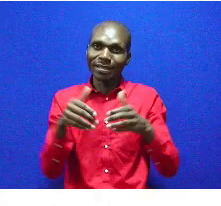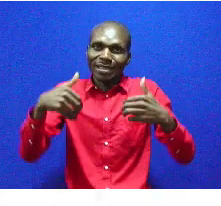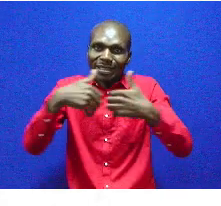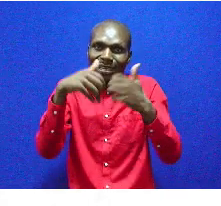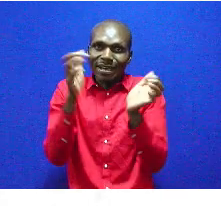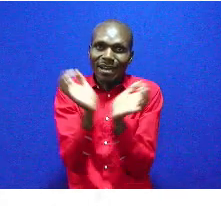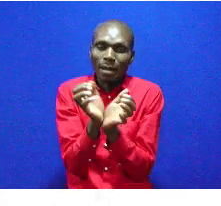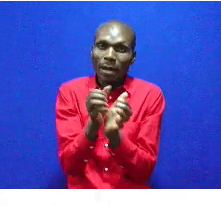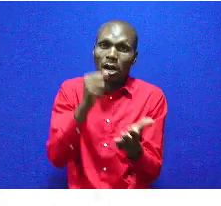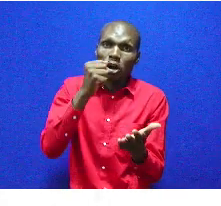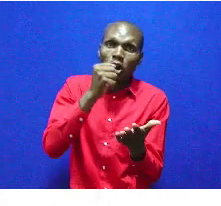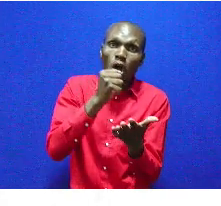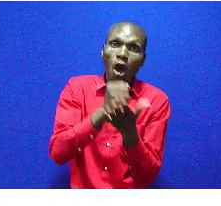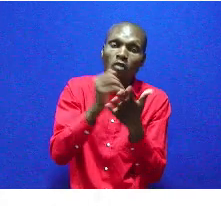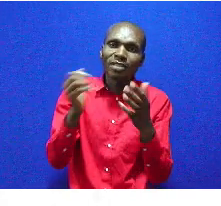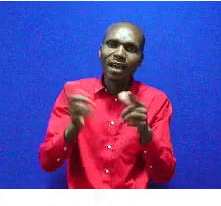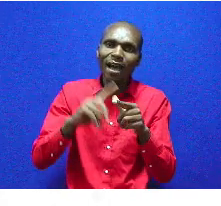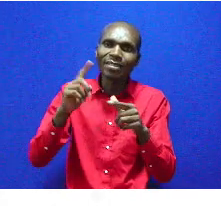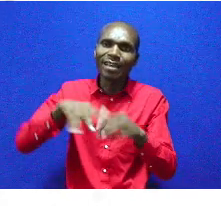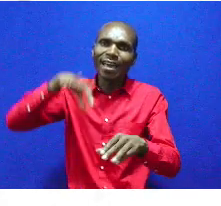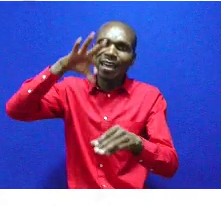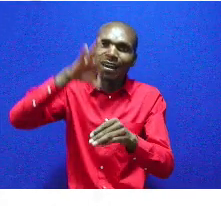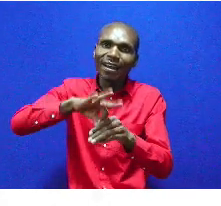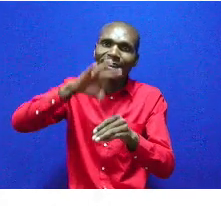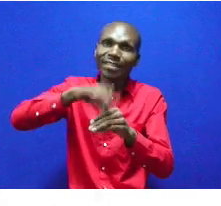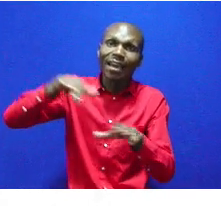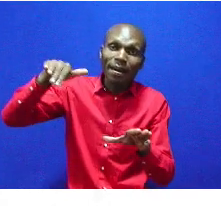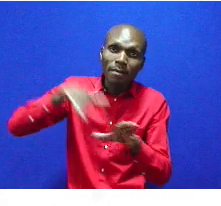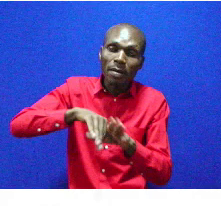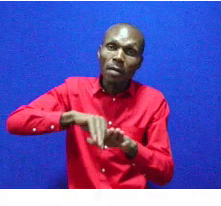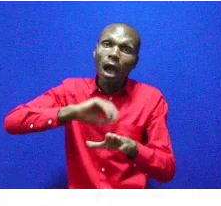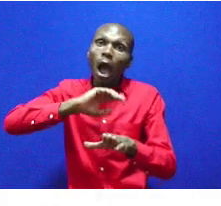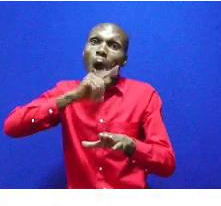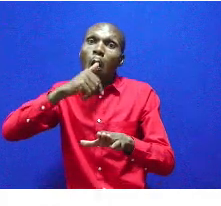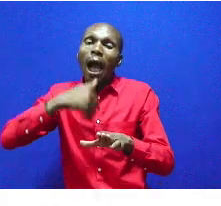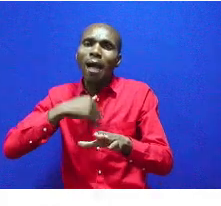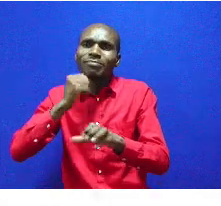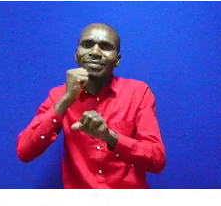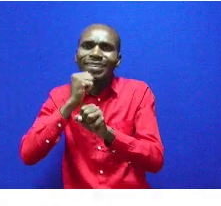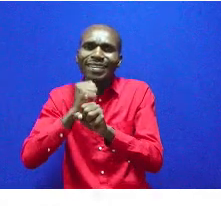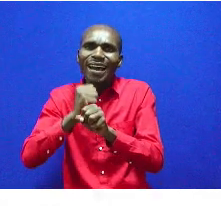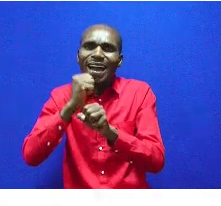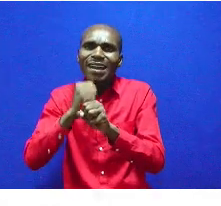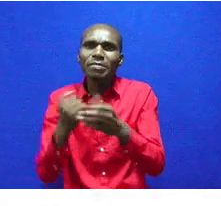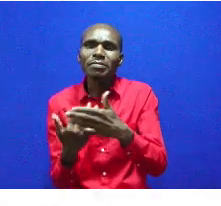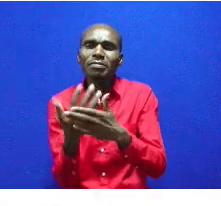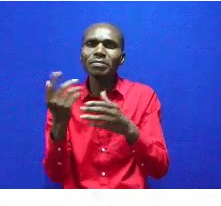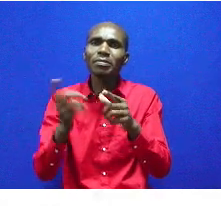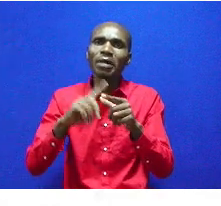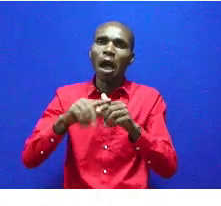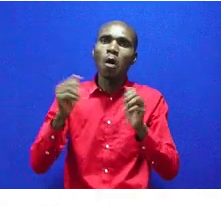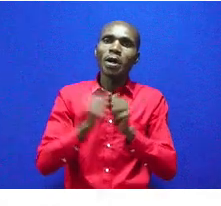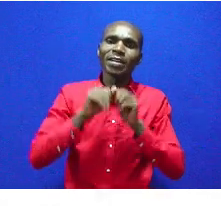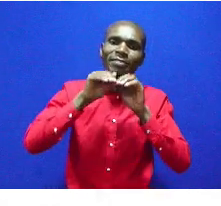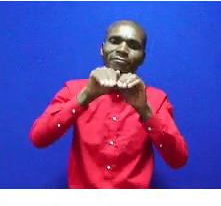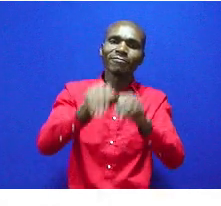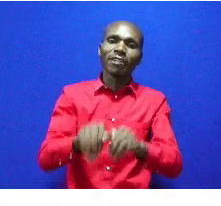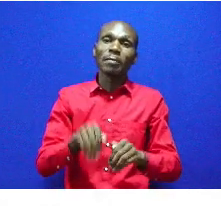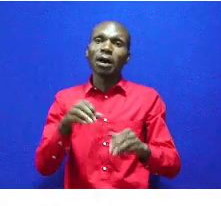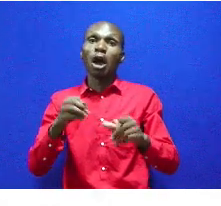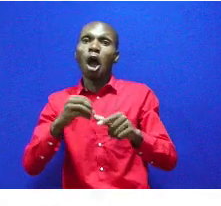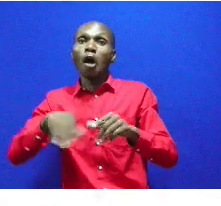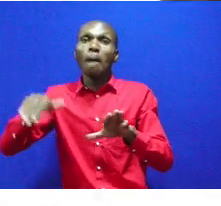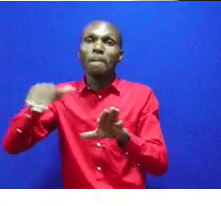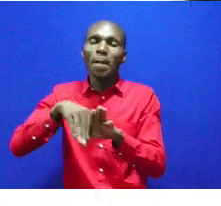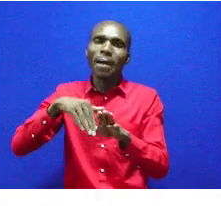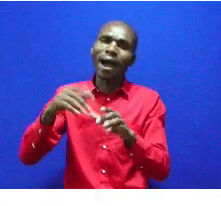officer or elected leader who engages in defrauding farmers or members, this